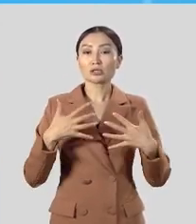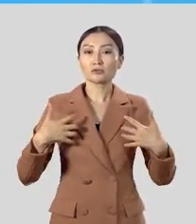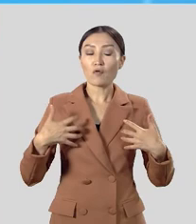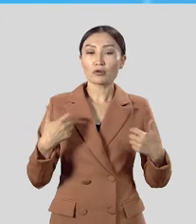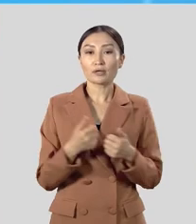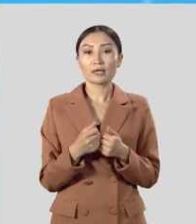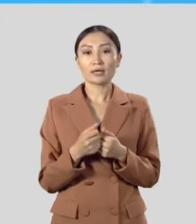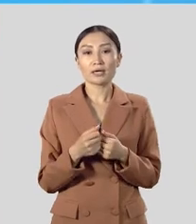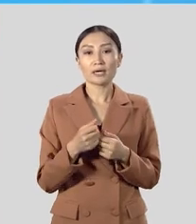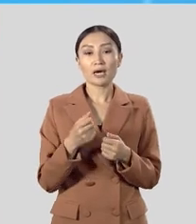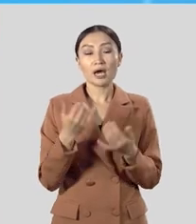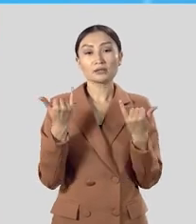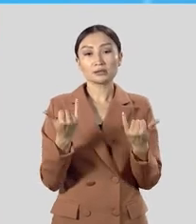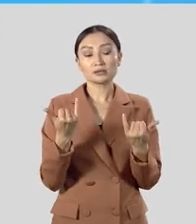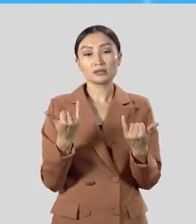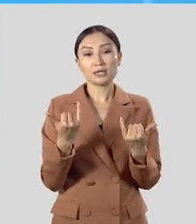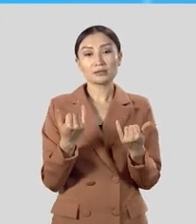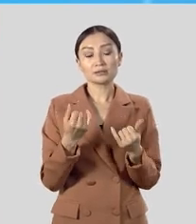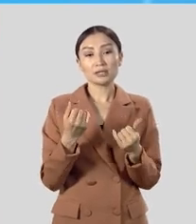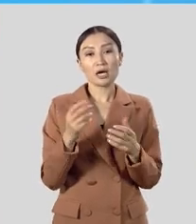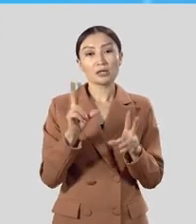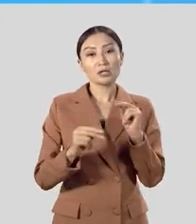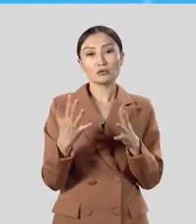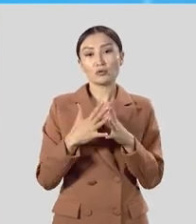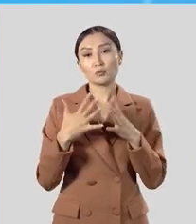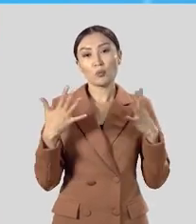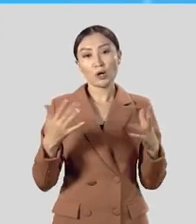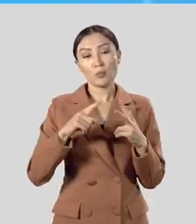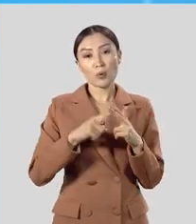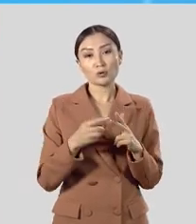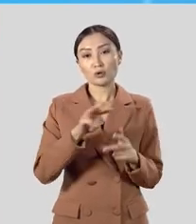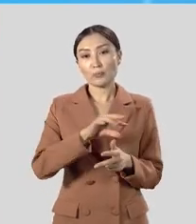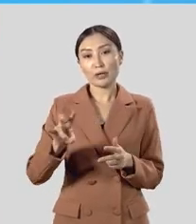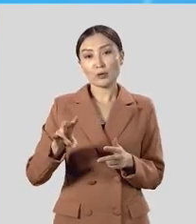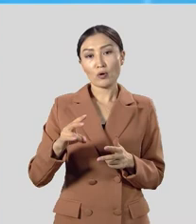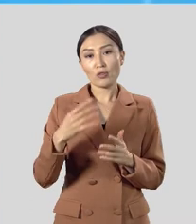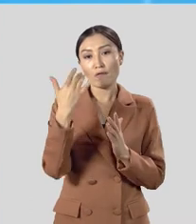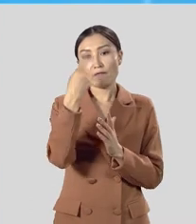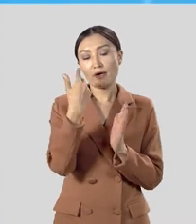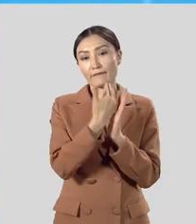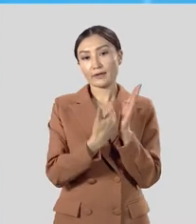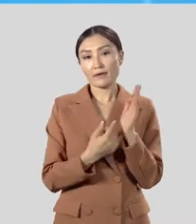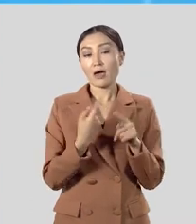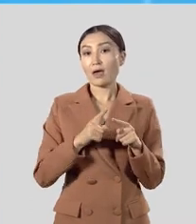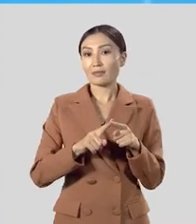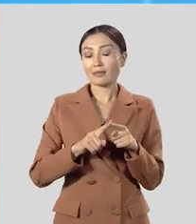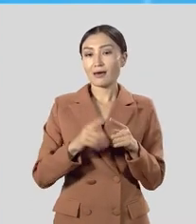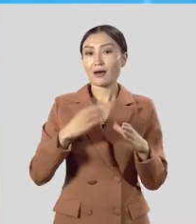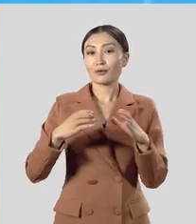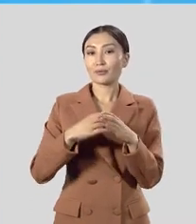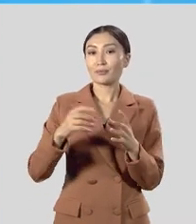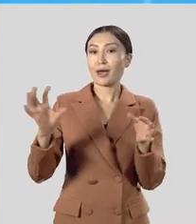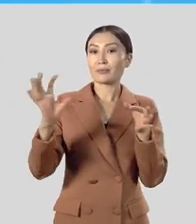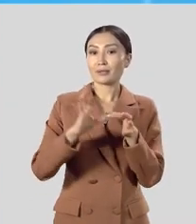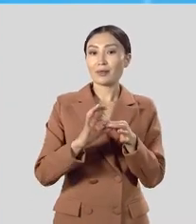животные. В настоящее время оно насчитывает более 1,5 миллиона видов. Это царство